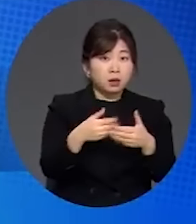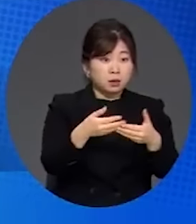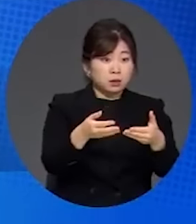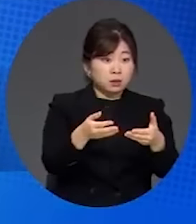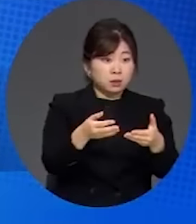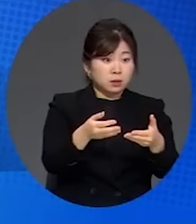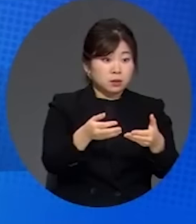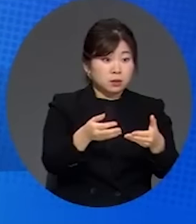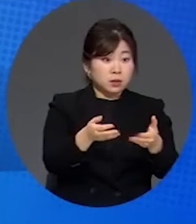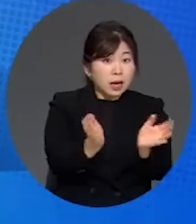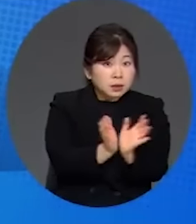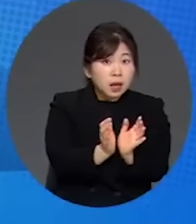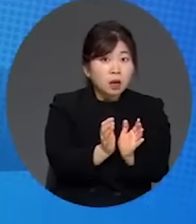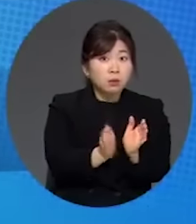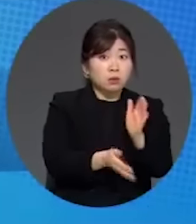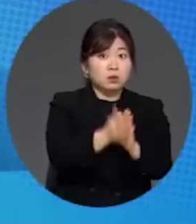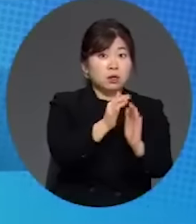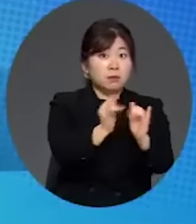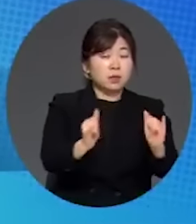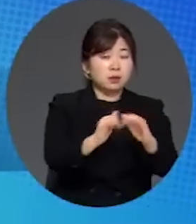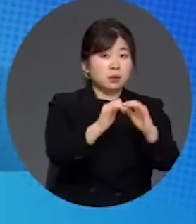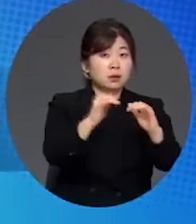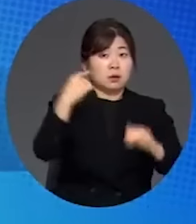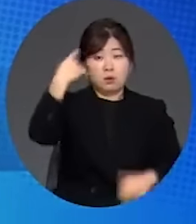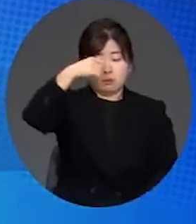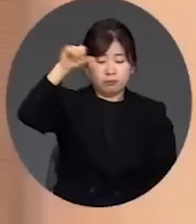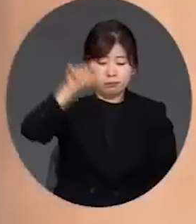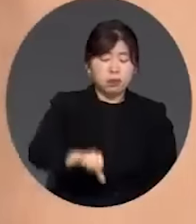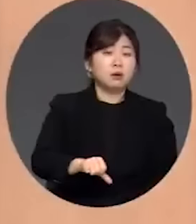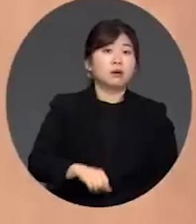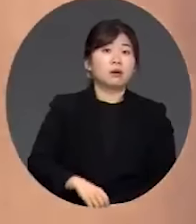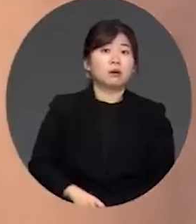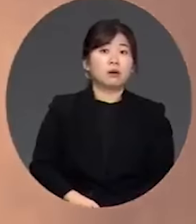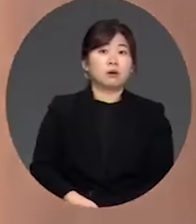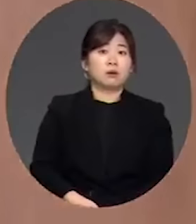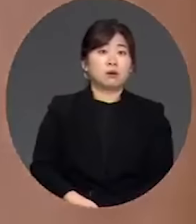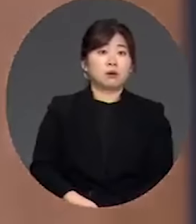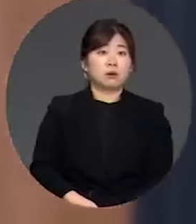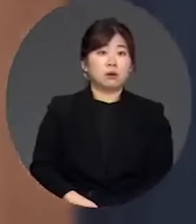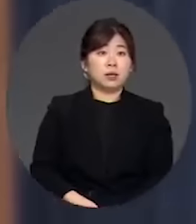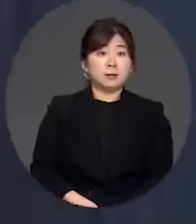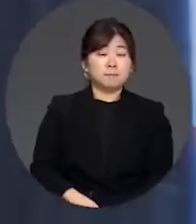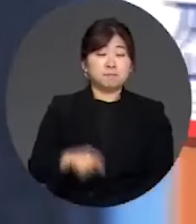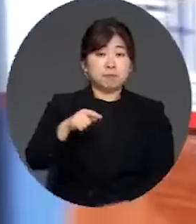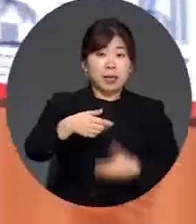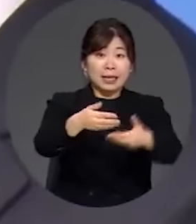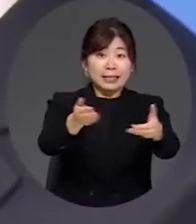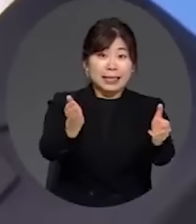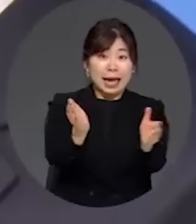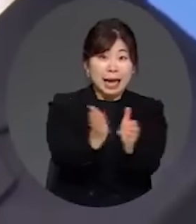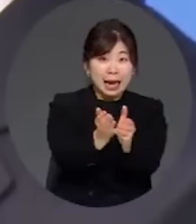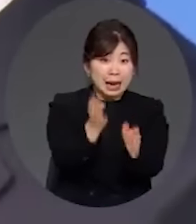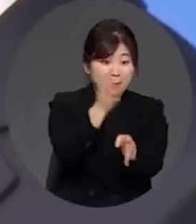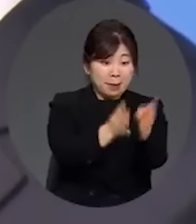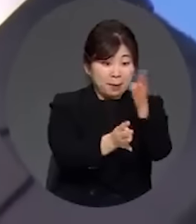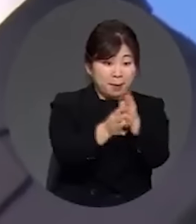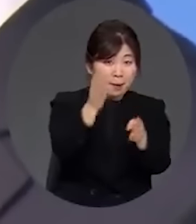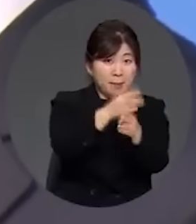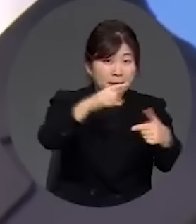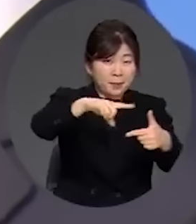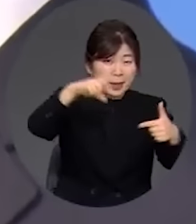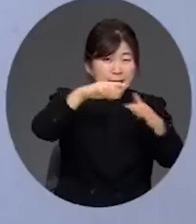김 시민들의 자존심을 상당히 많이게 하는 거죠 당내 중진 희생 요구가 본격화됐다는 분석